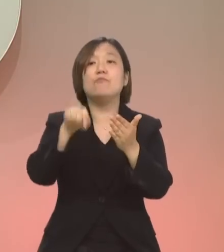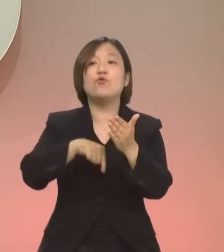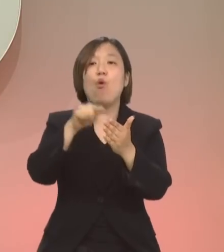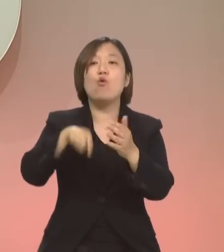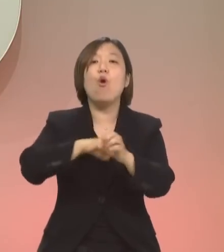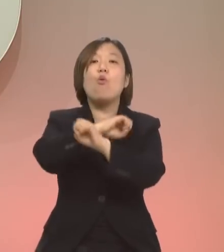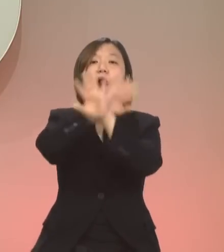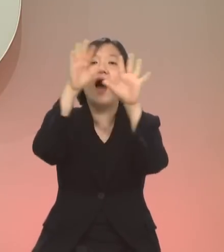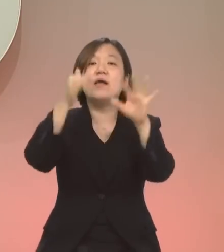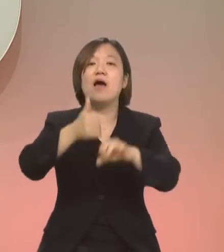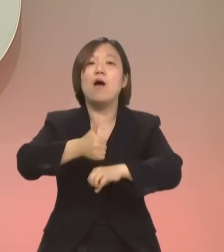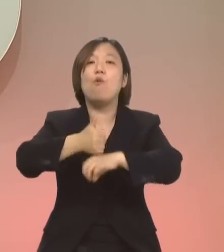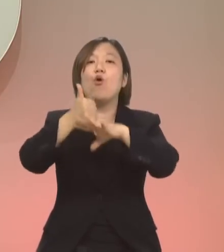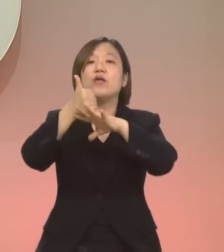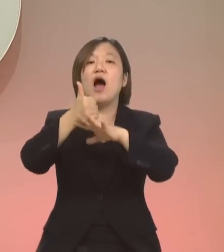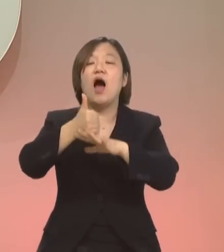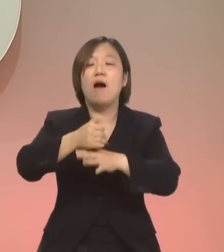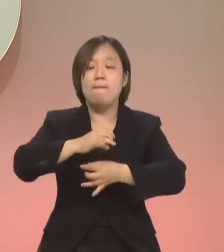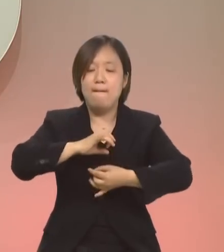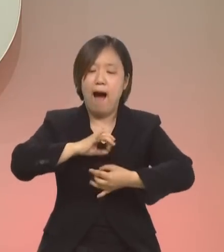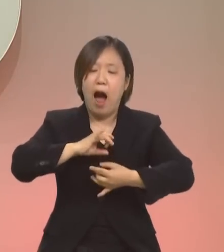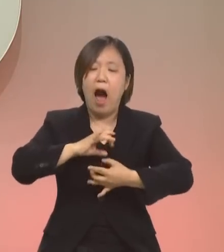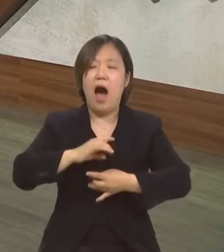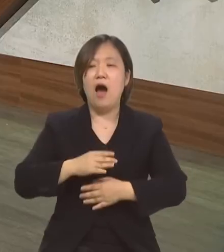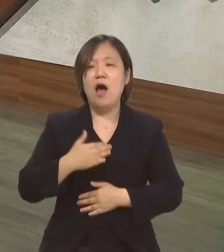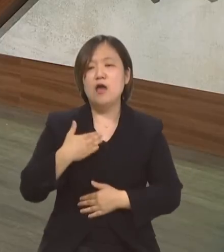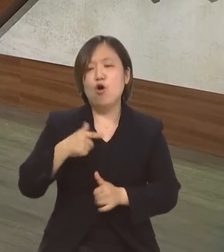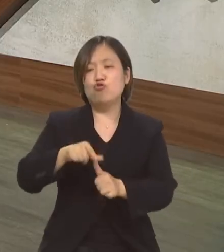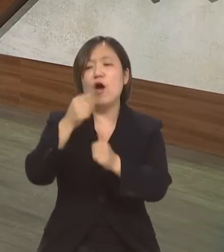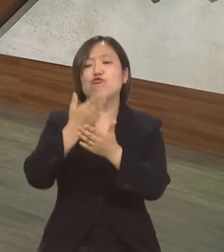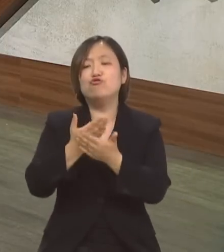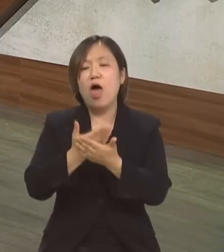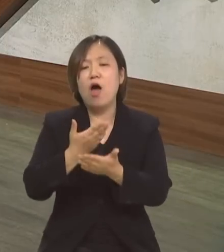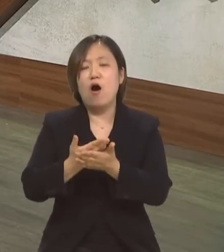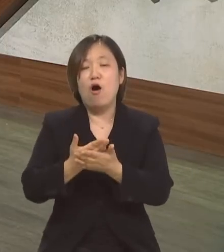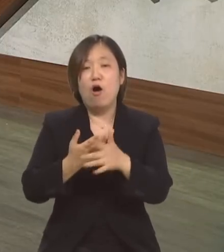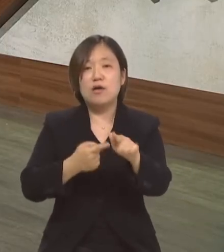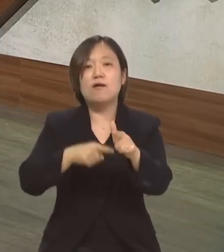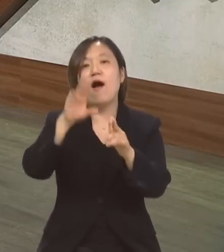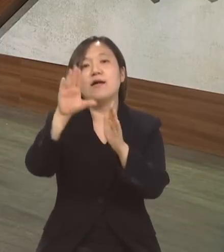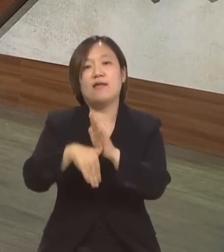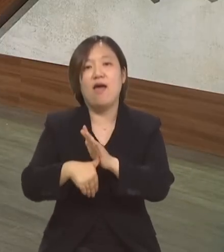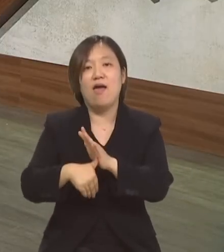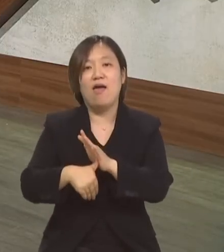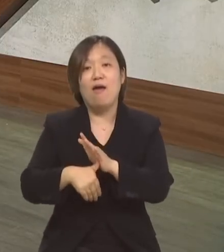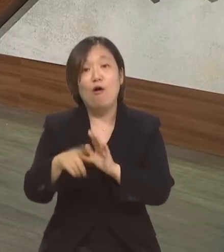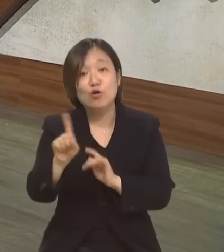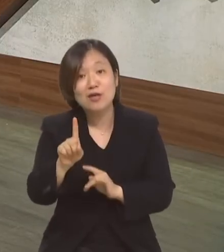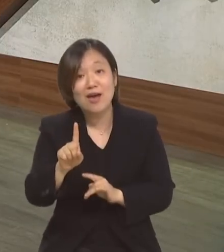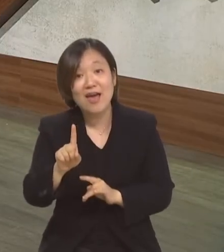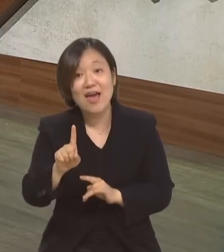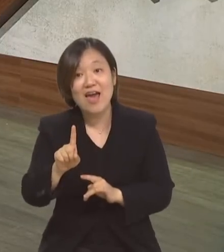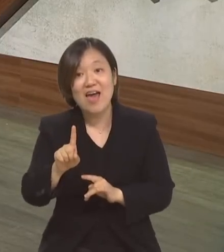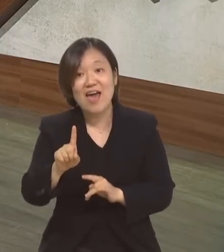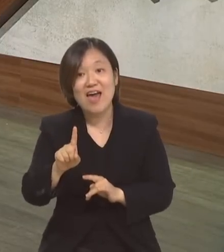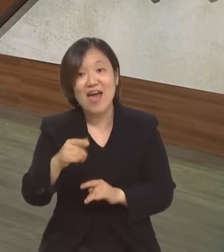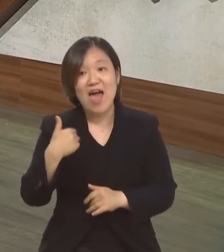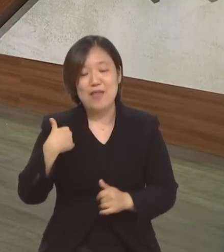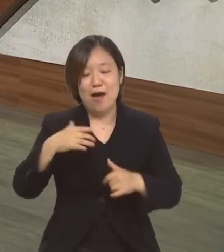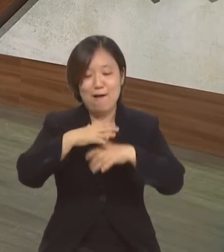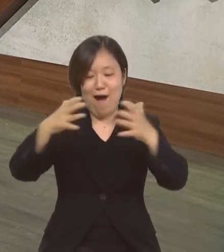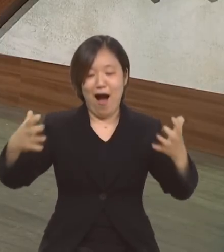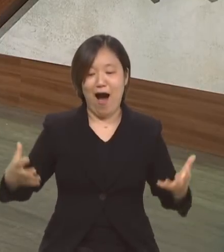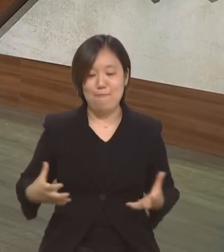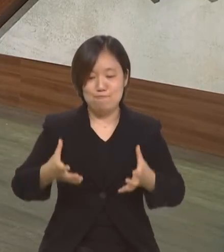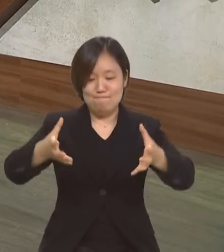관세음보살 살려주세요 관세음보살님 한우순간 뻥 하면서 가슴이 뻥 하고